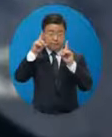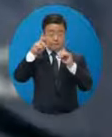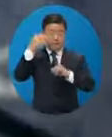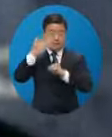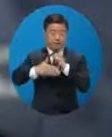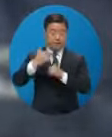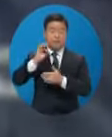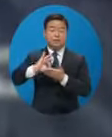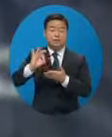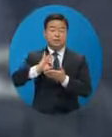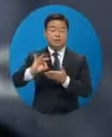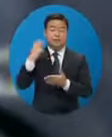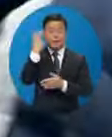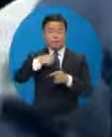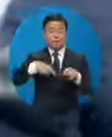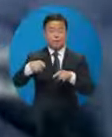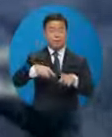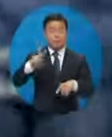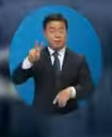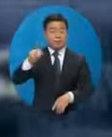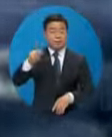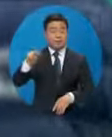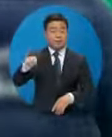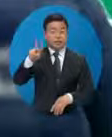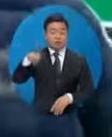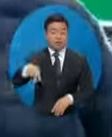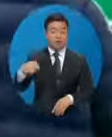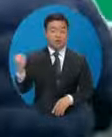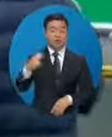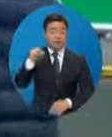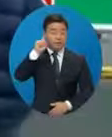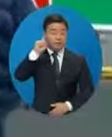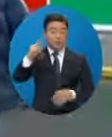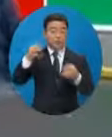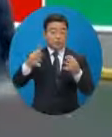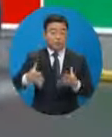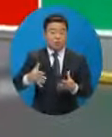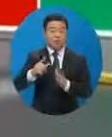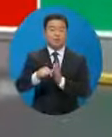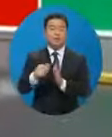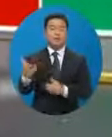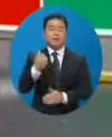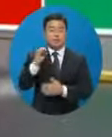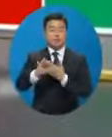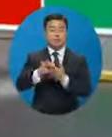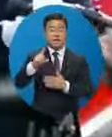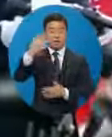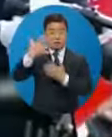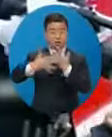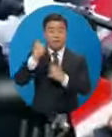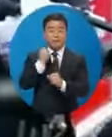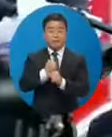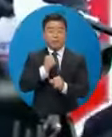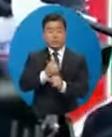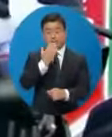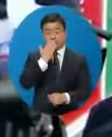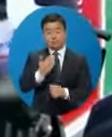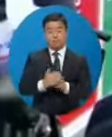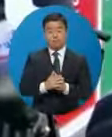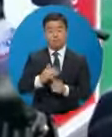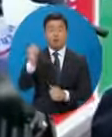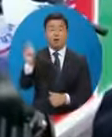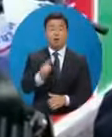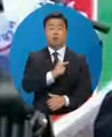감독들은 2만 달러의 제작비와 10일 정도의 촬영 기간만 있으면 한 편의 영화를 만든다고 하는데요. 하루에도 수십